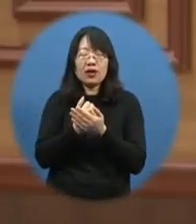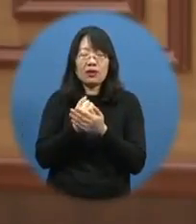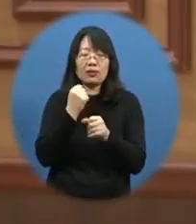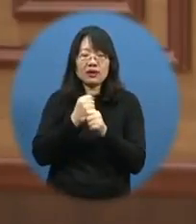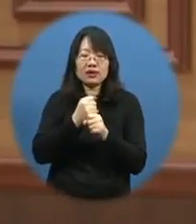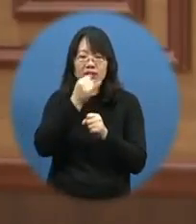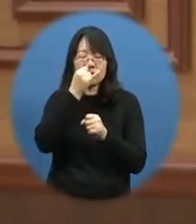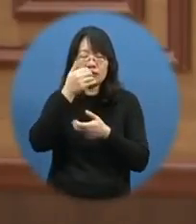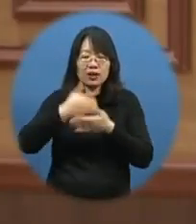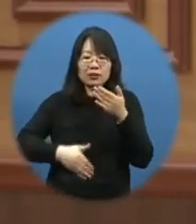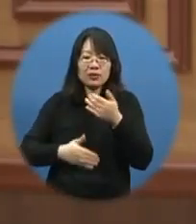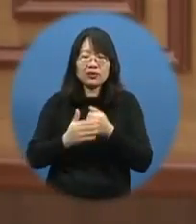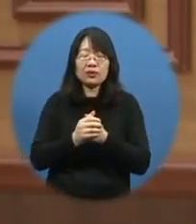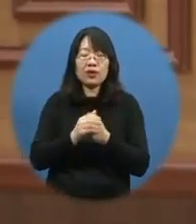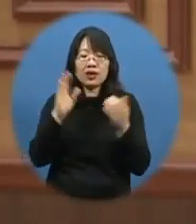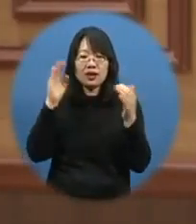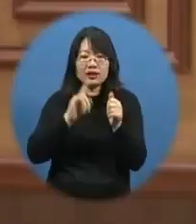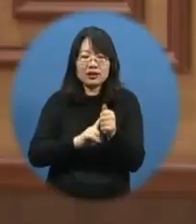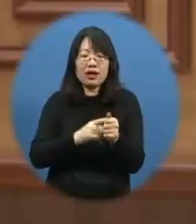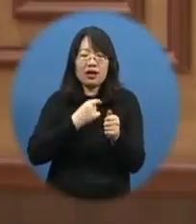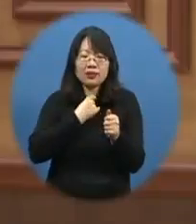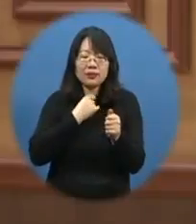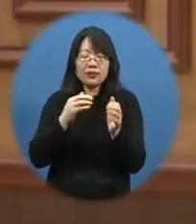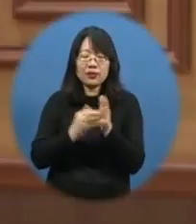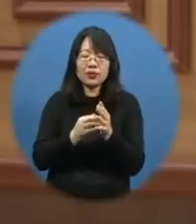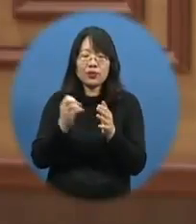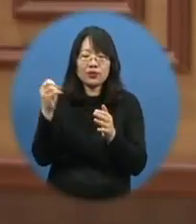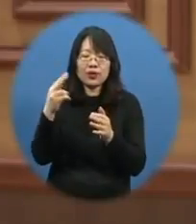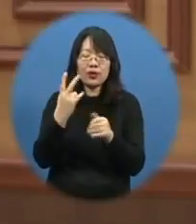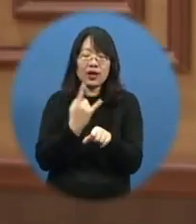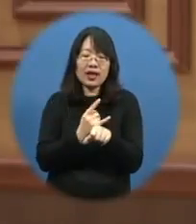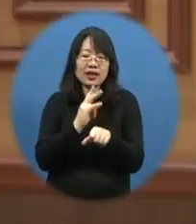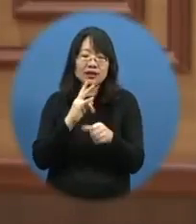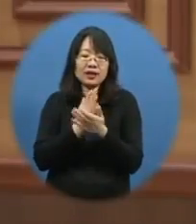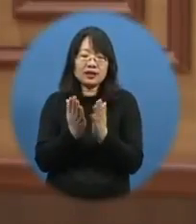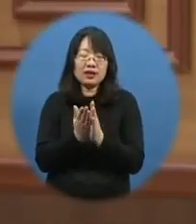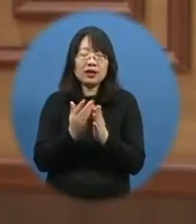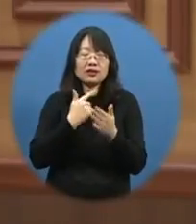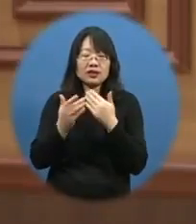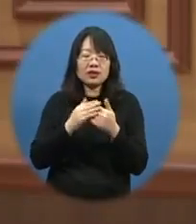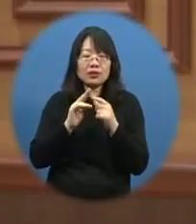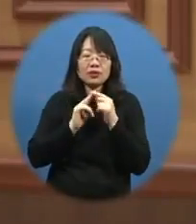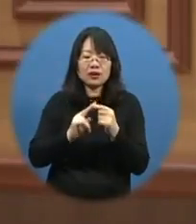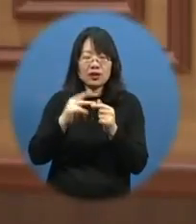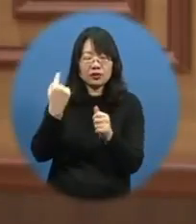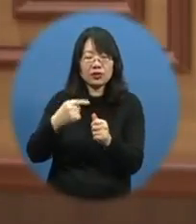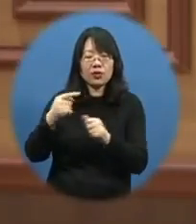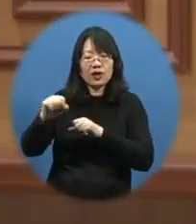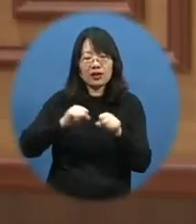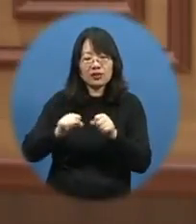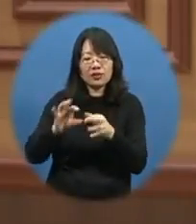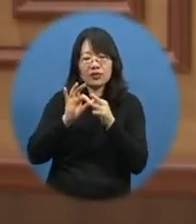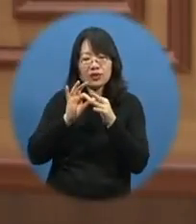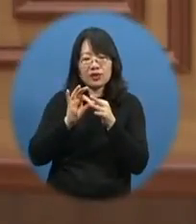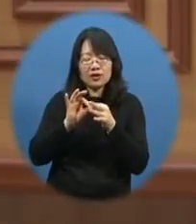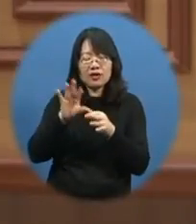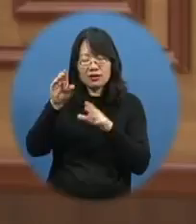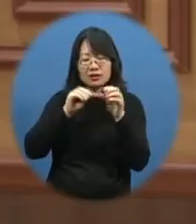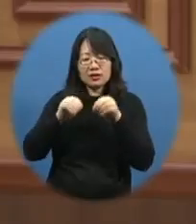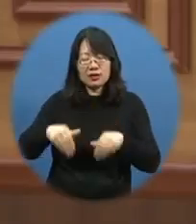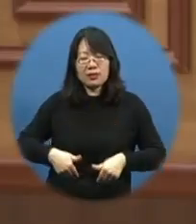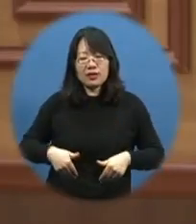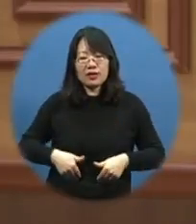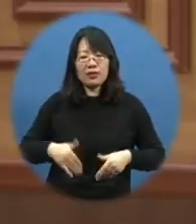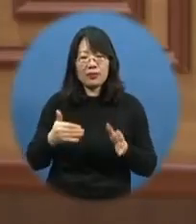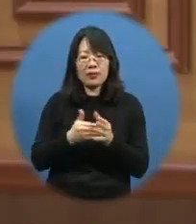하고 나머지는 학생들이 하고 싶고 또 해야 되는 다양한 체험과 교육 활동을 통해서 예. 습득하게